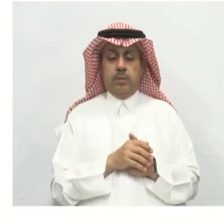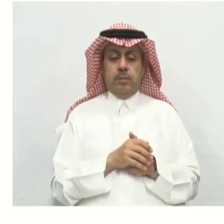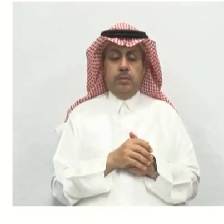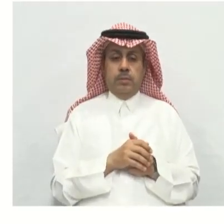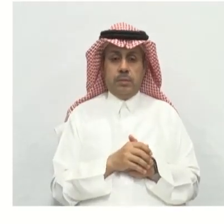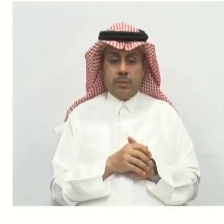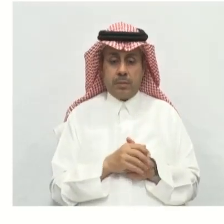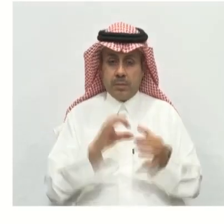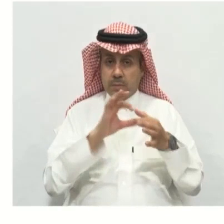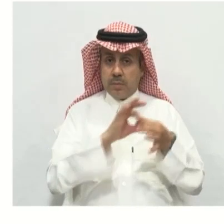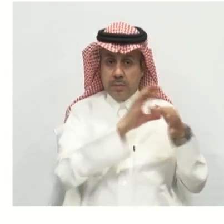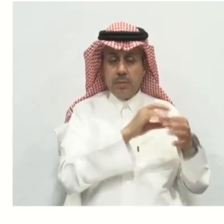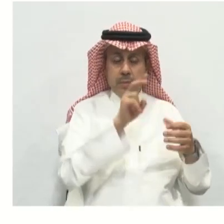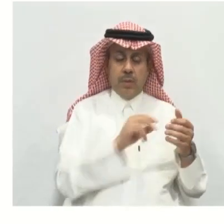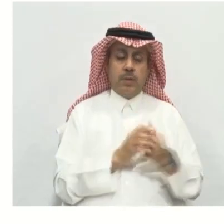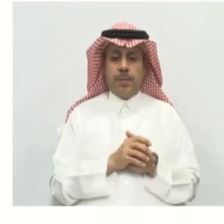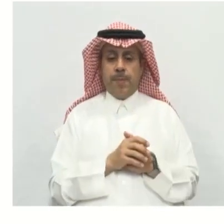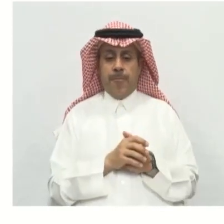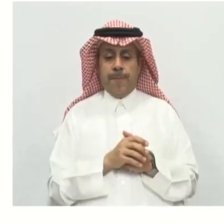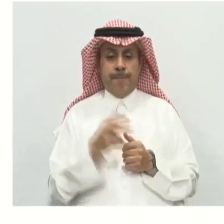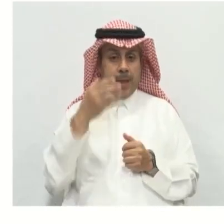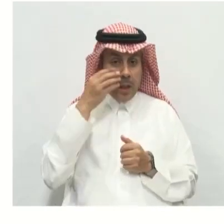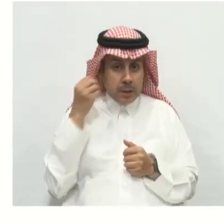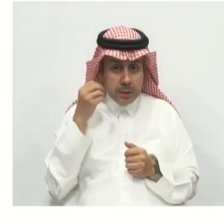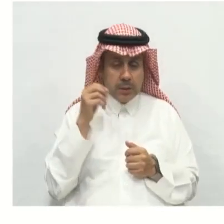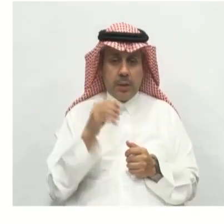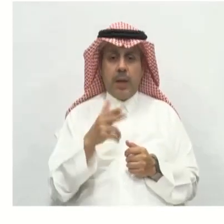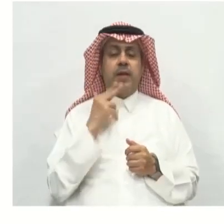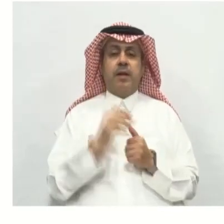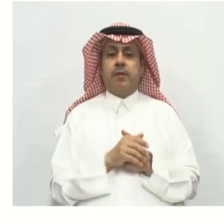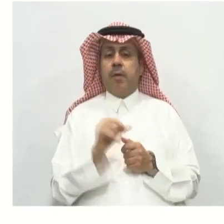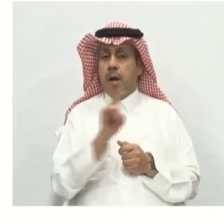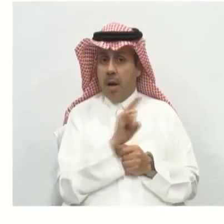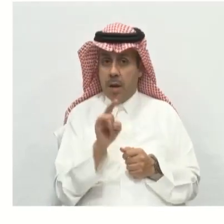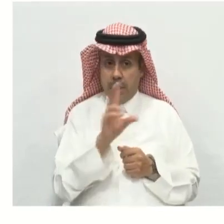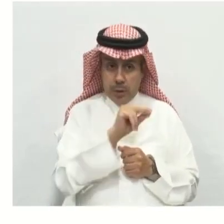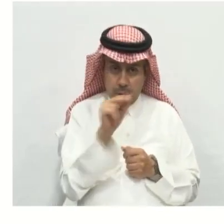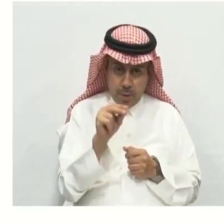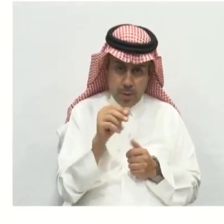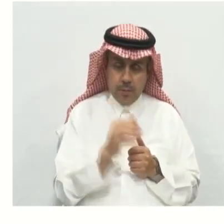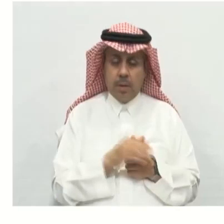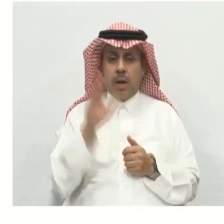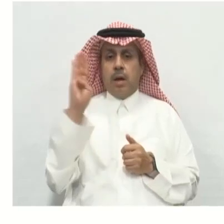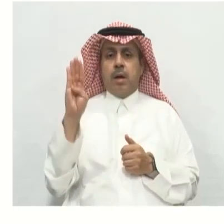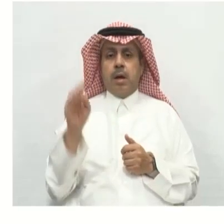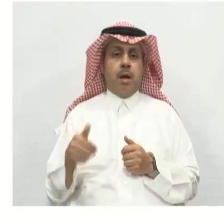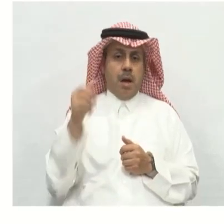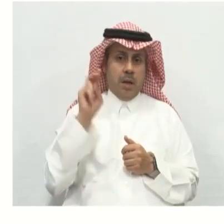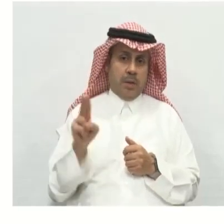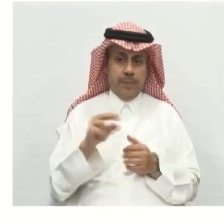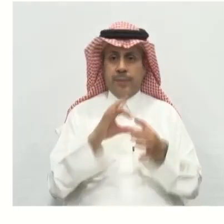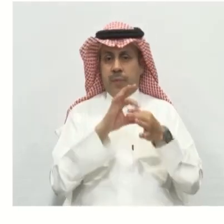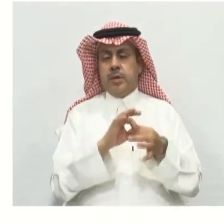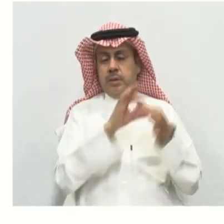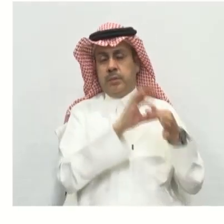السلسله النصيه ذا كات كيوت القطه لطيفه ولكنه لن يتطابق مع الكلمه كات في السلسله